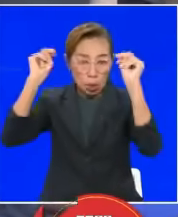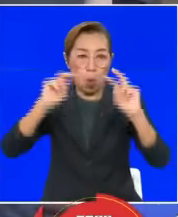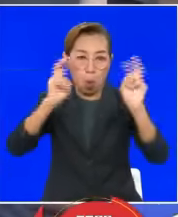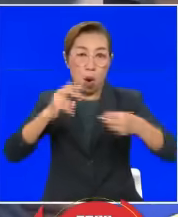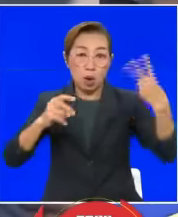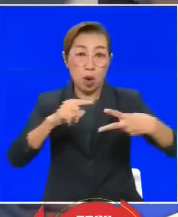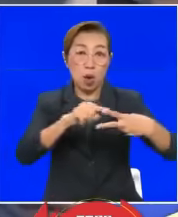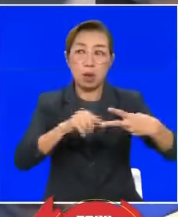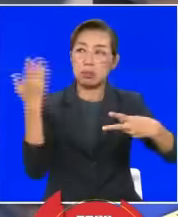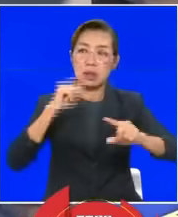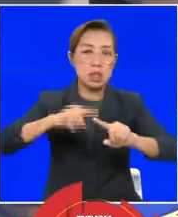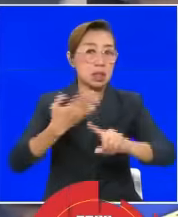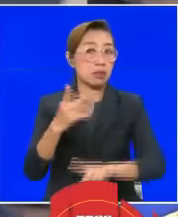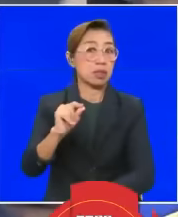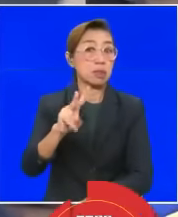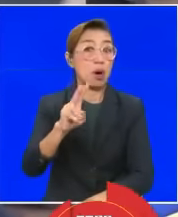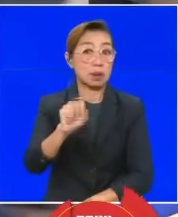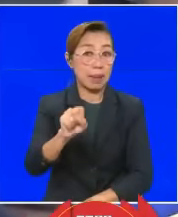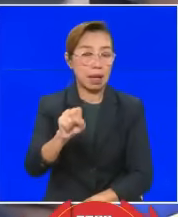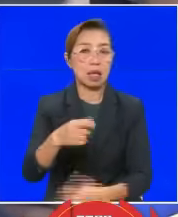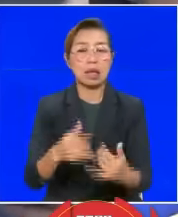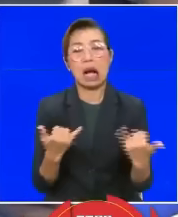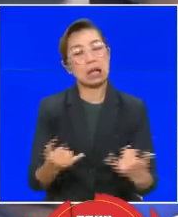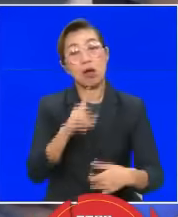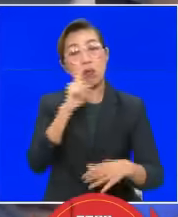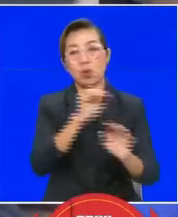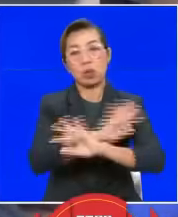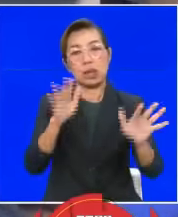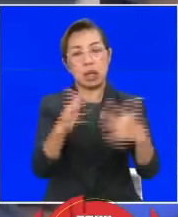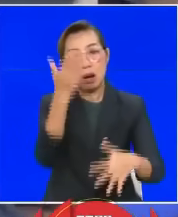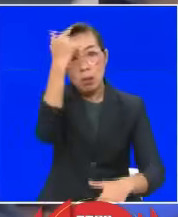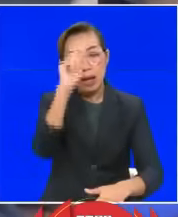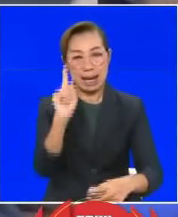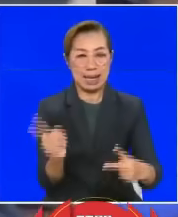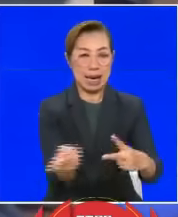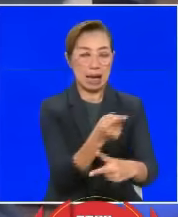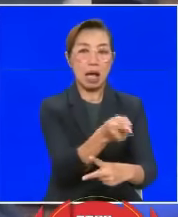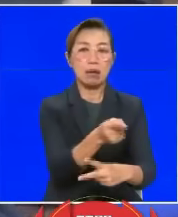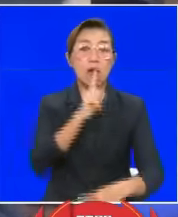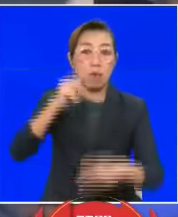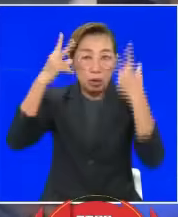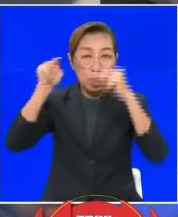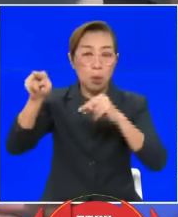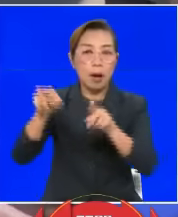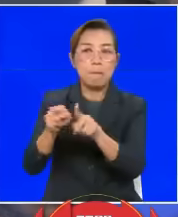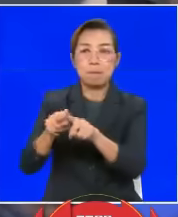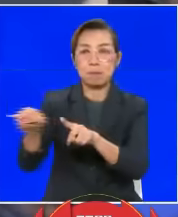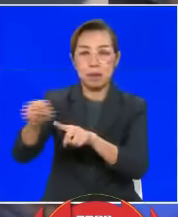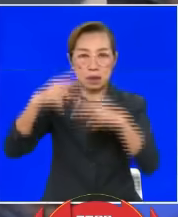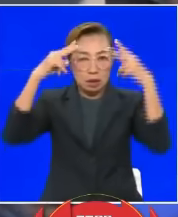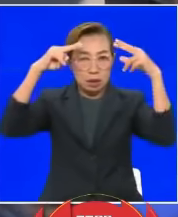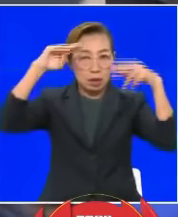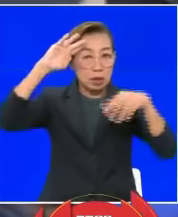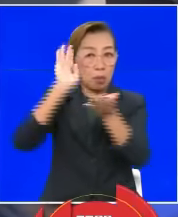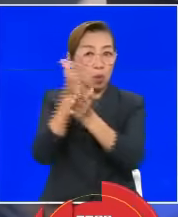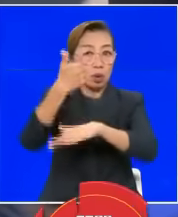คะพลตำรวจเอกสุรเชษฐเนี่ยชี้แจงทีละเรื่องนะคะเรื่องแรกก็คือถอนเรื่องของการตรวจสอบกรณีการแต่งตั้งผบตรเพราะพลตำรวจเอก